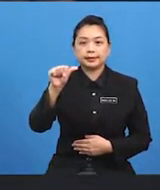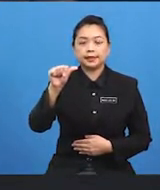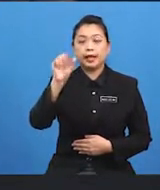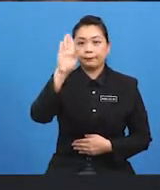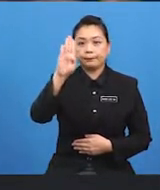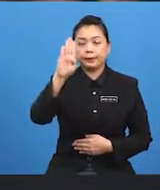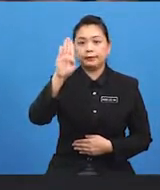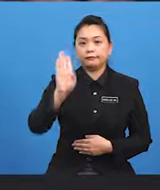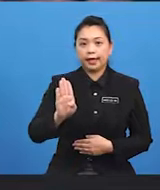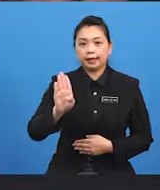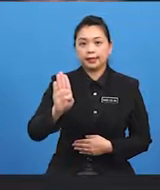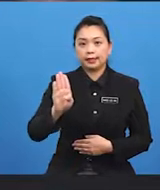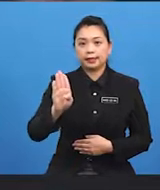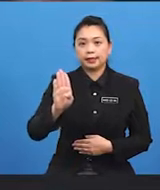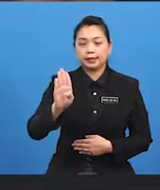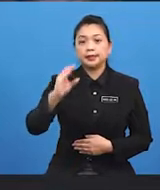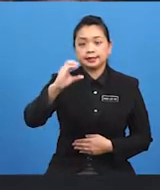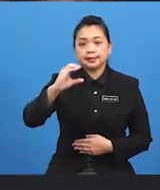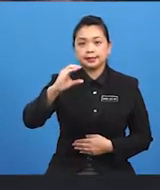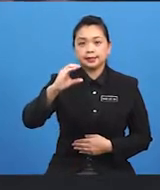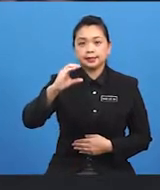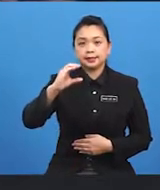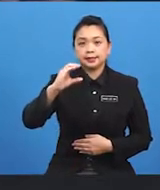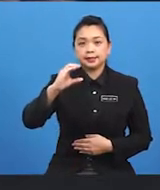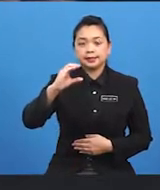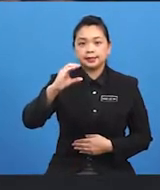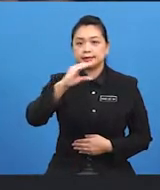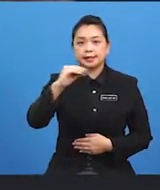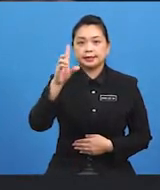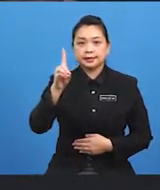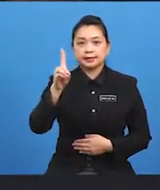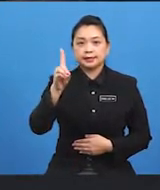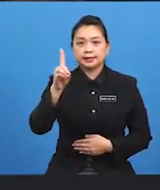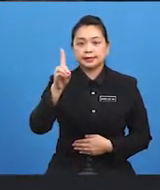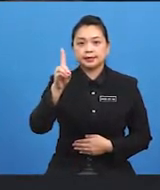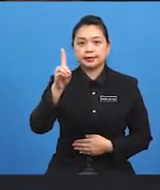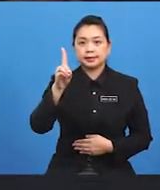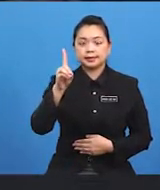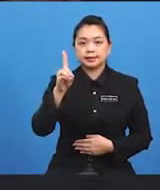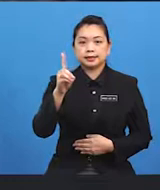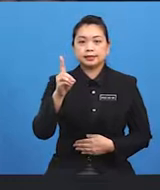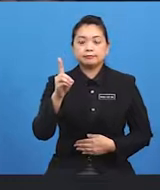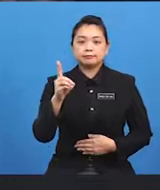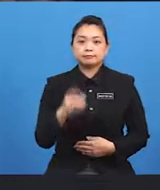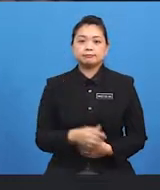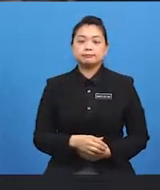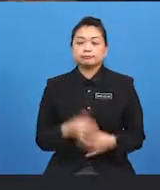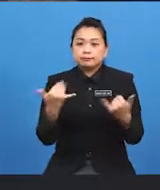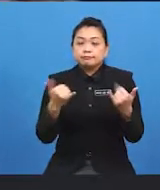B flat, C dan D. Kembali kepada not